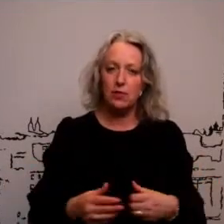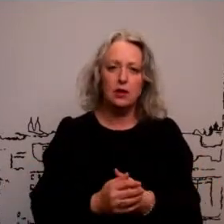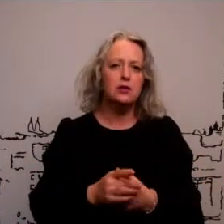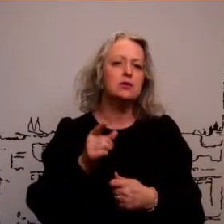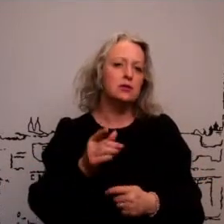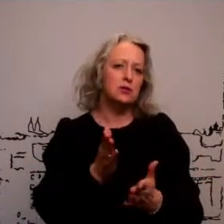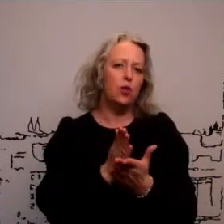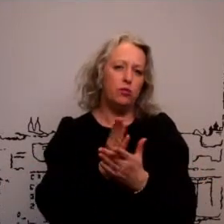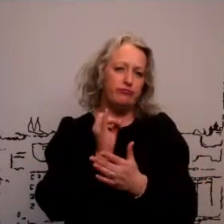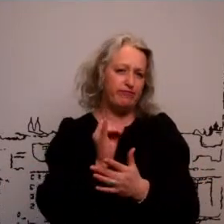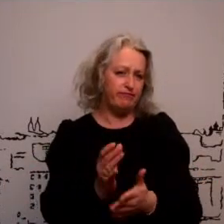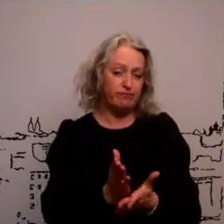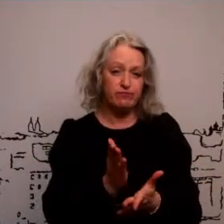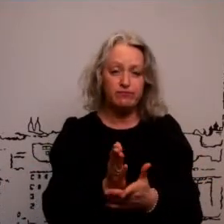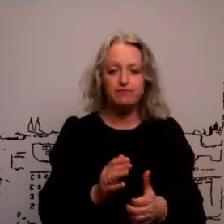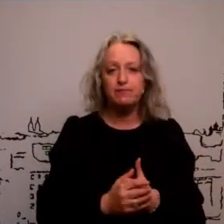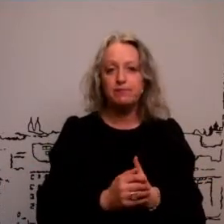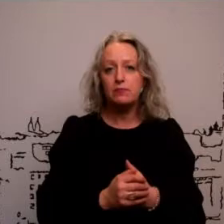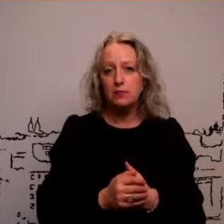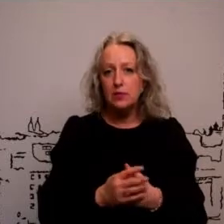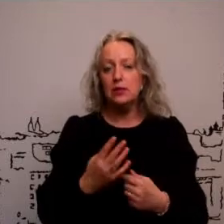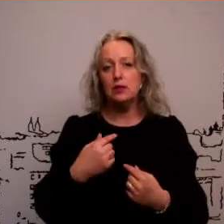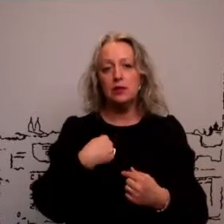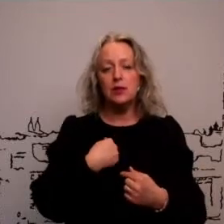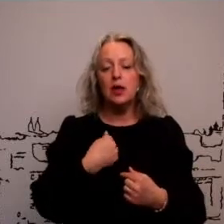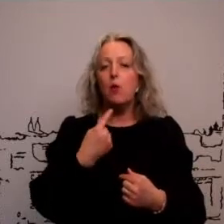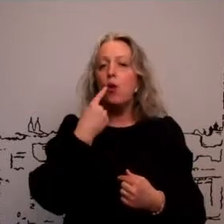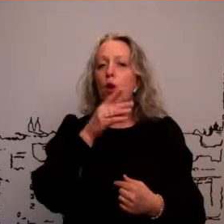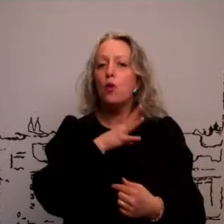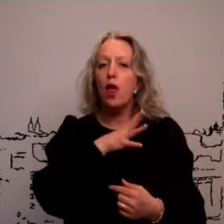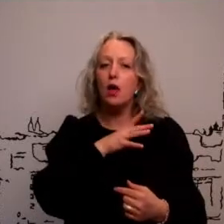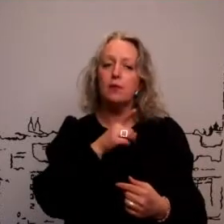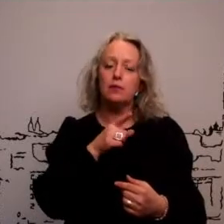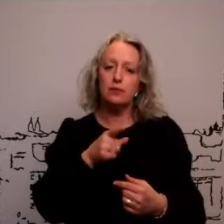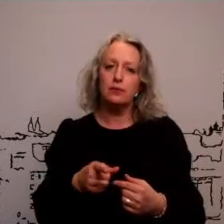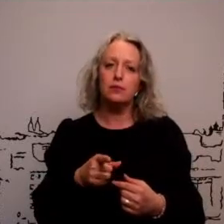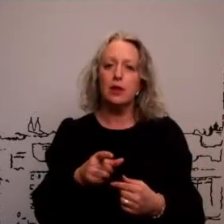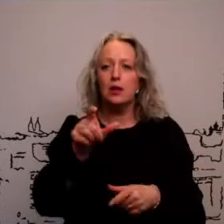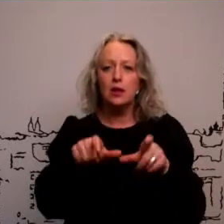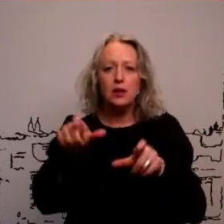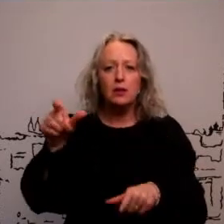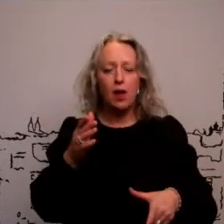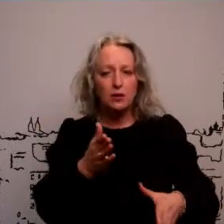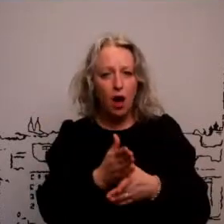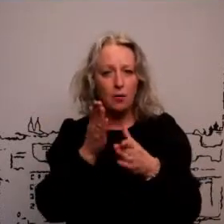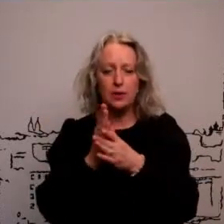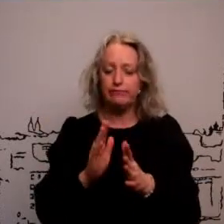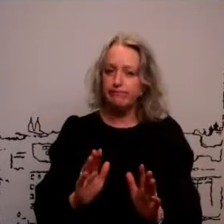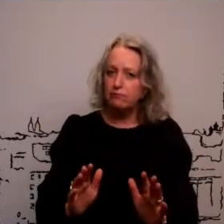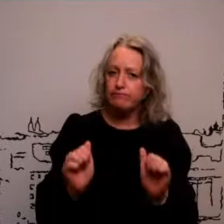pahupool ka, et ma olen rõhutanud, et see abistamine on noh, tohutu suure